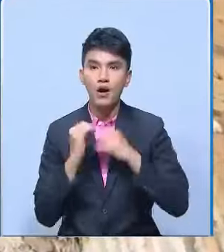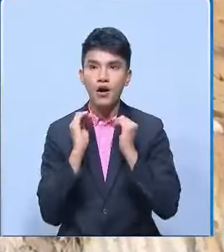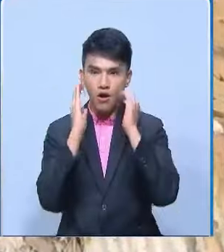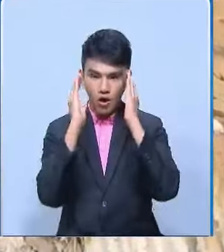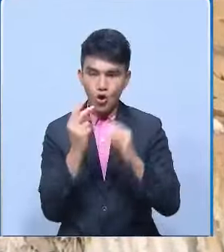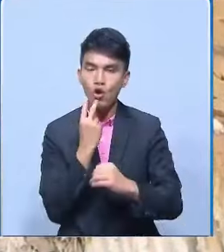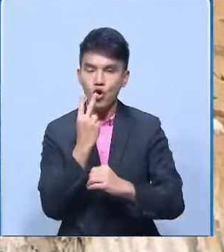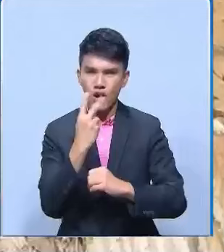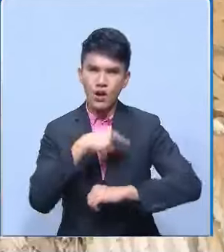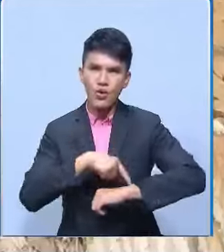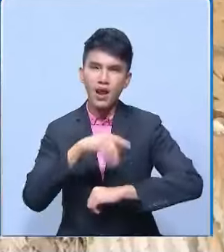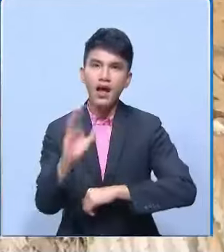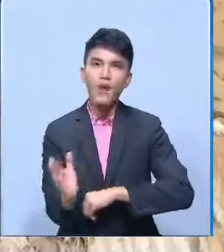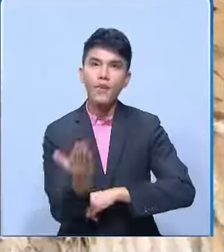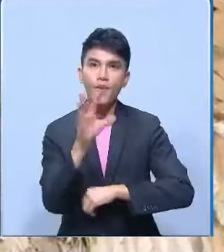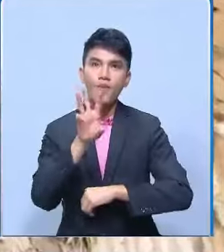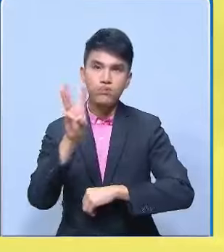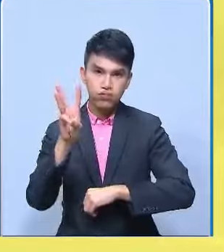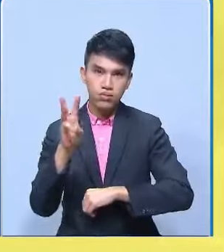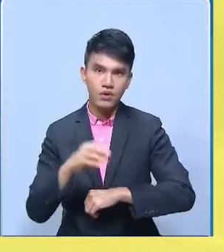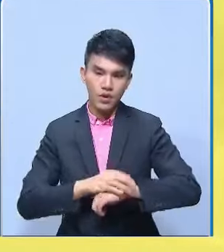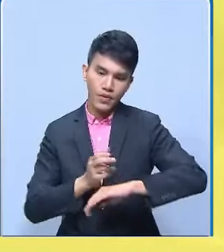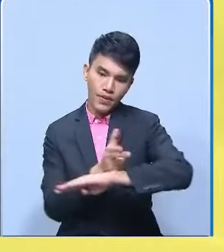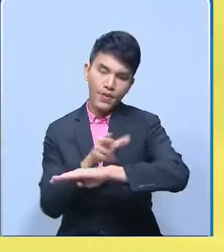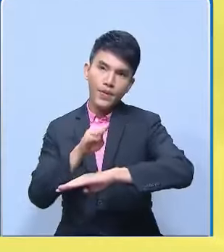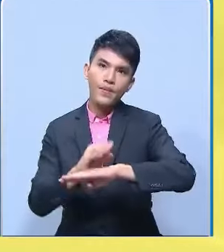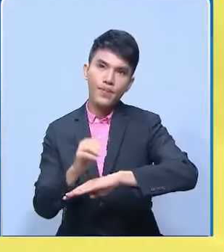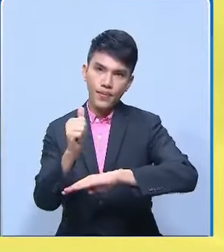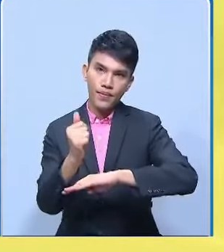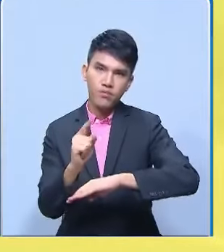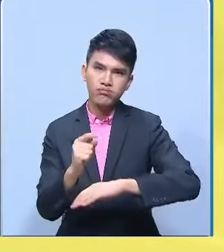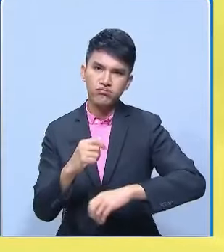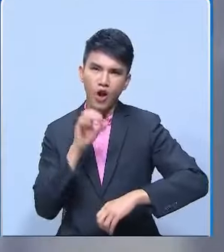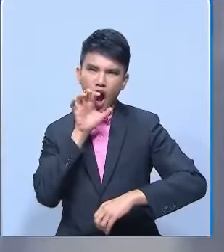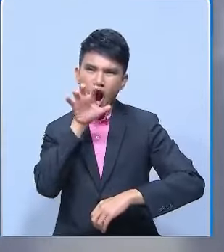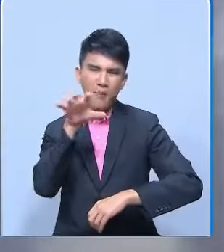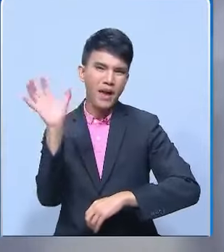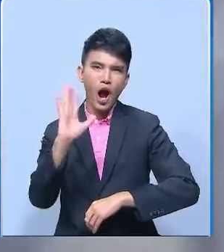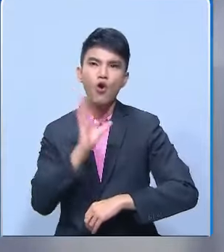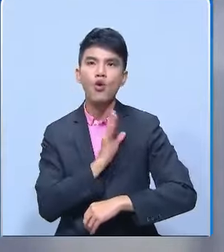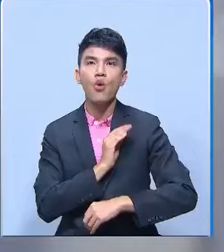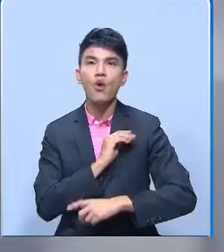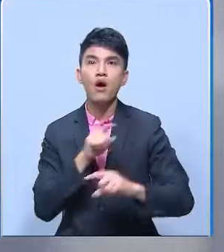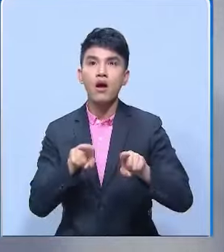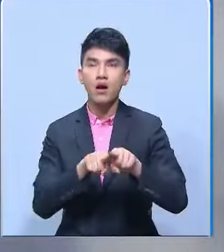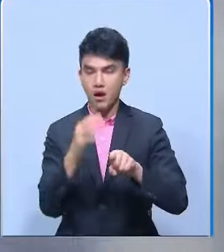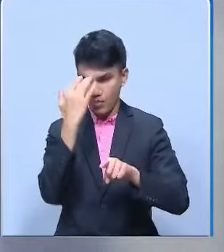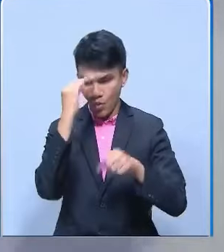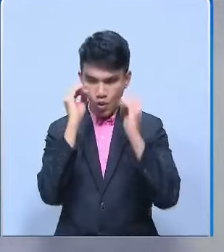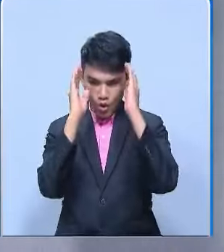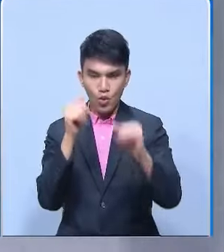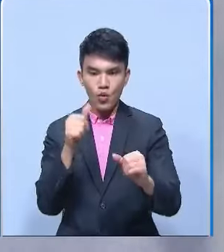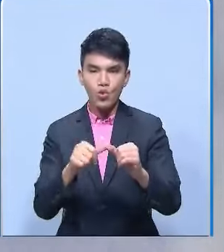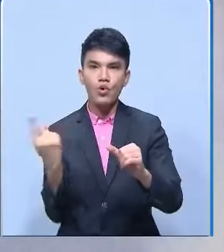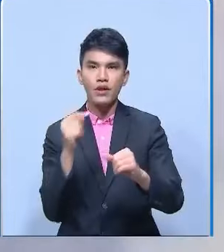นเหตุการณ์ช่วงประมาณ6โมงเช้าพยายามถ่ายคลิปไว้ได้แต่ไม่กล้าเอะอะโวยวายกลัวไงเพราะว่าครูก็อยู่คนเดียวไม่กล้าเ